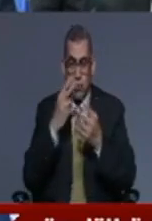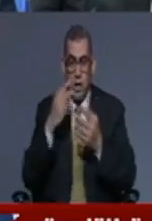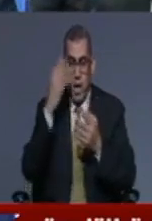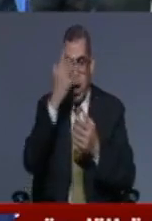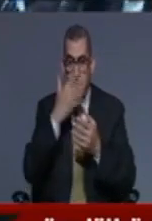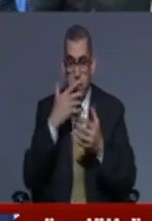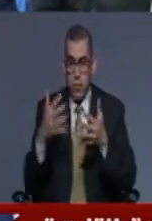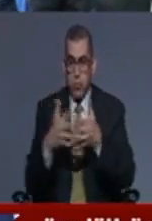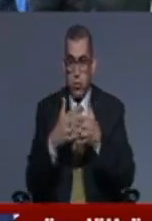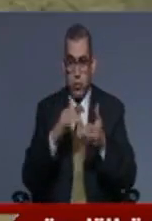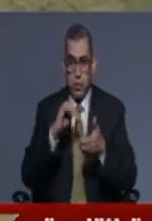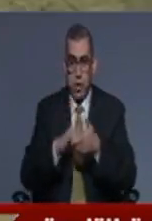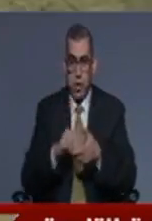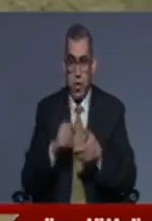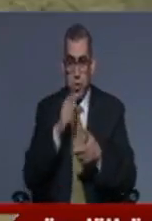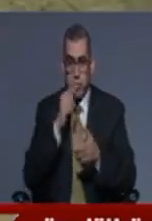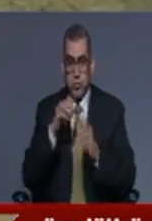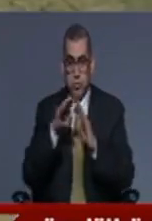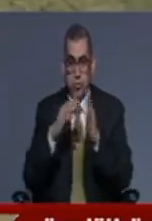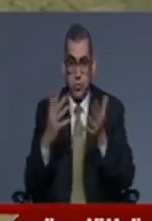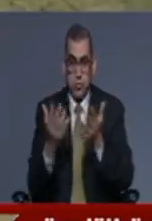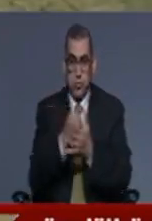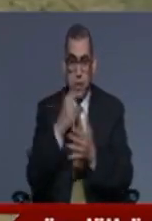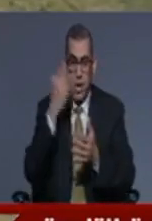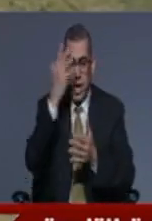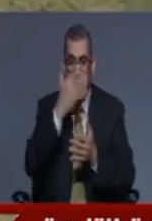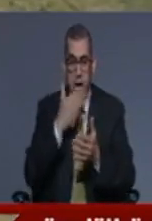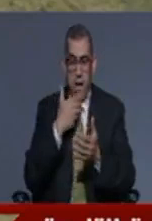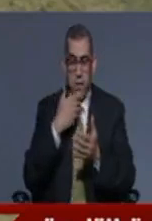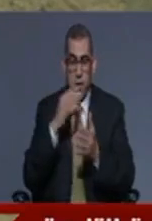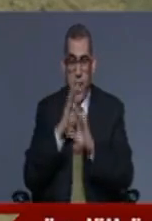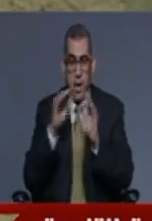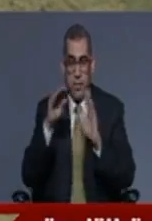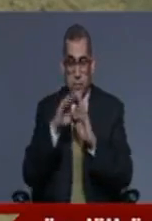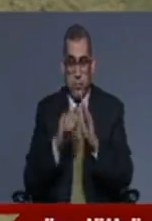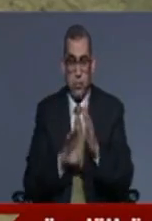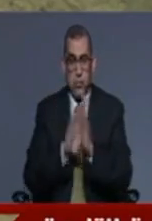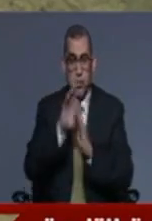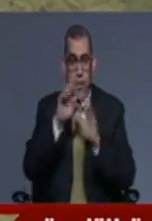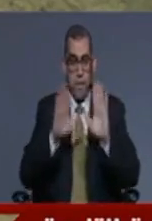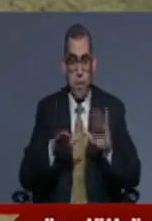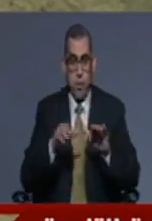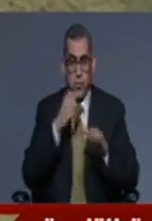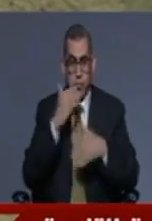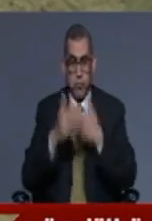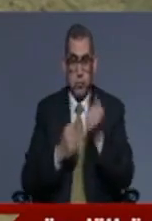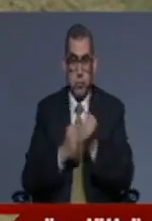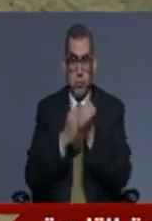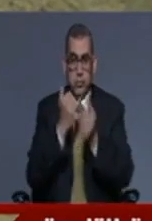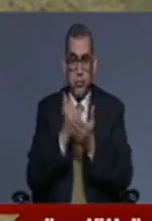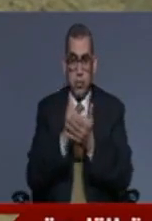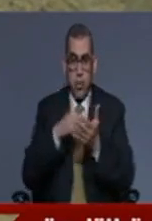المشتركة، لتحقيق أفريقيا المتكاملة والمزدهرة التي يقودها مواطنيها،